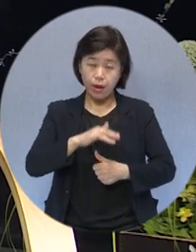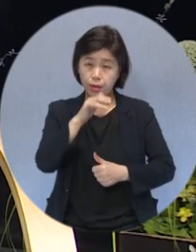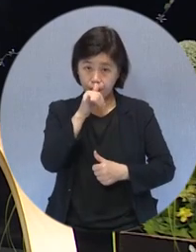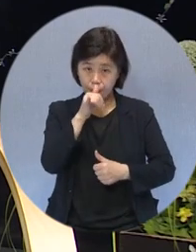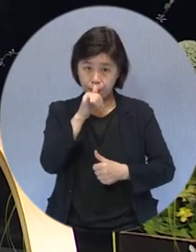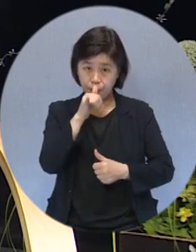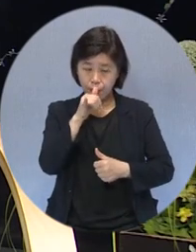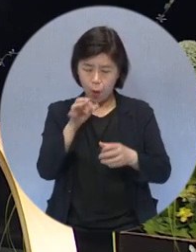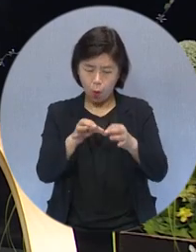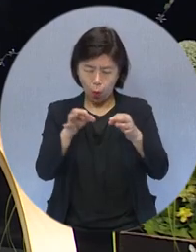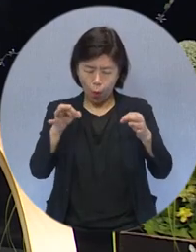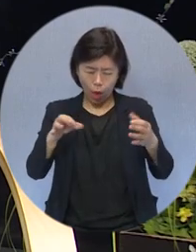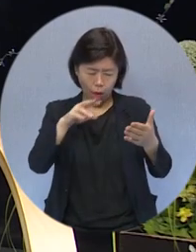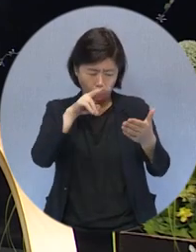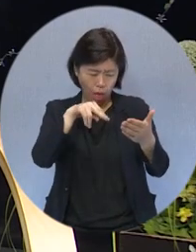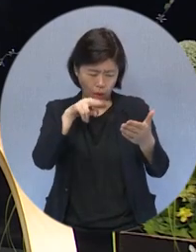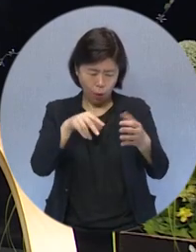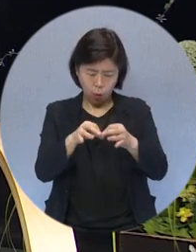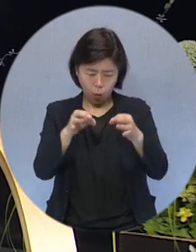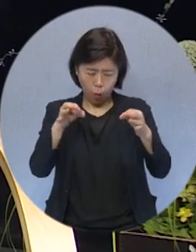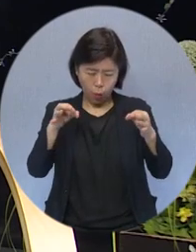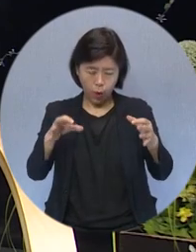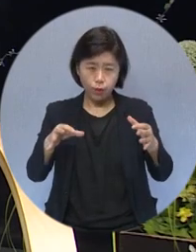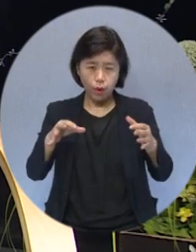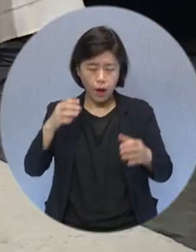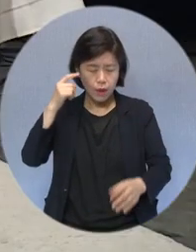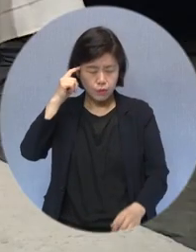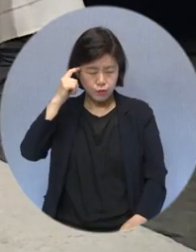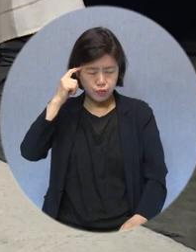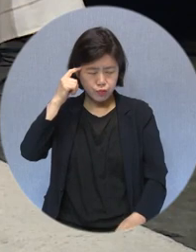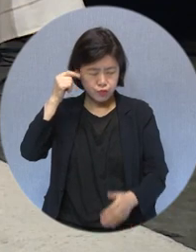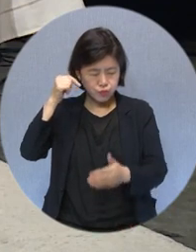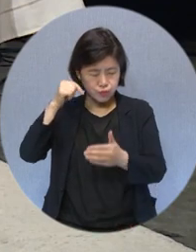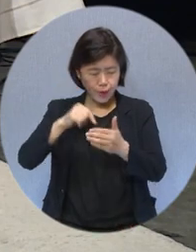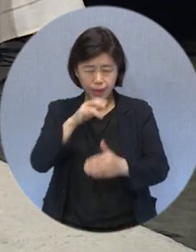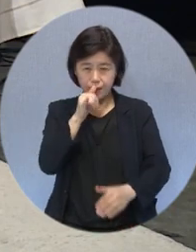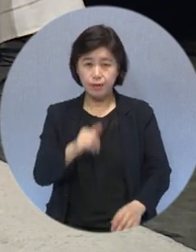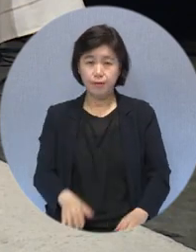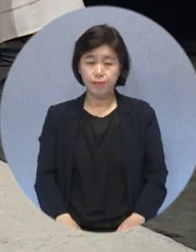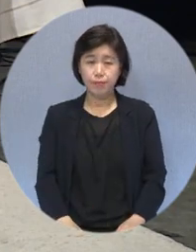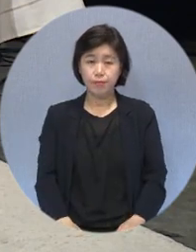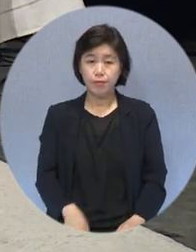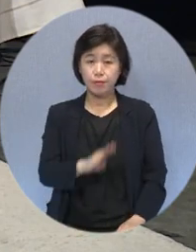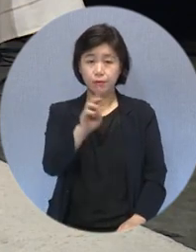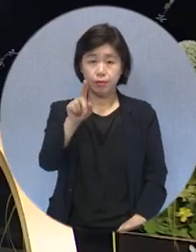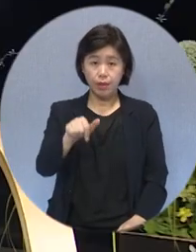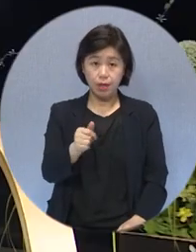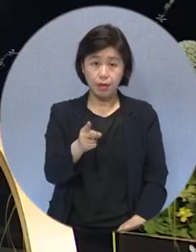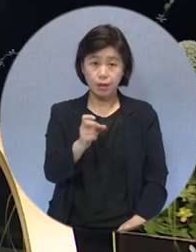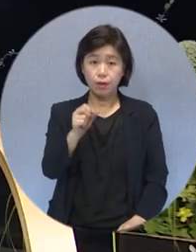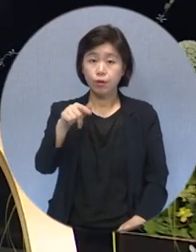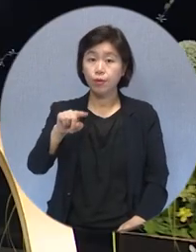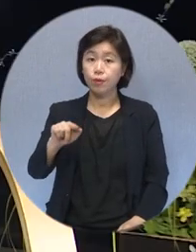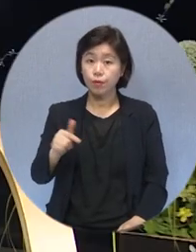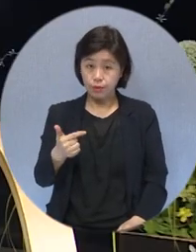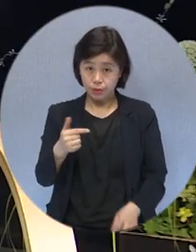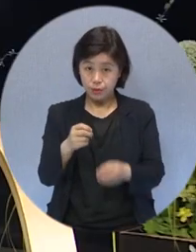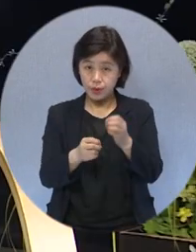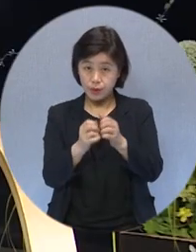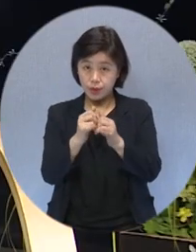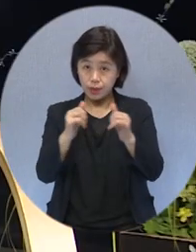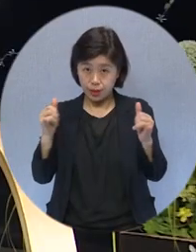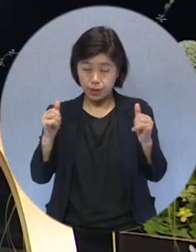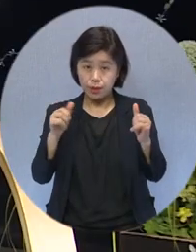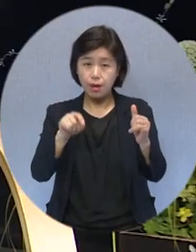남는 여운을 그리는 작품입니다. 박형근 시인의 작품 소나기 공장에는 소나기,